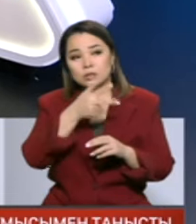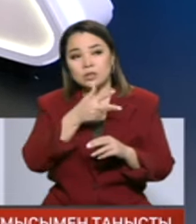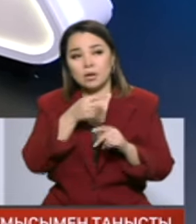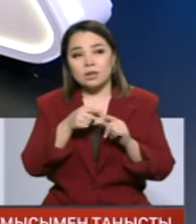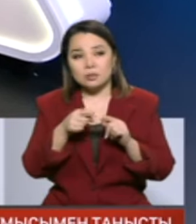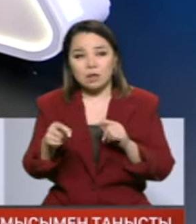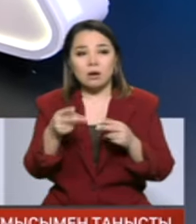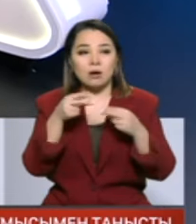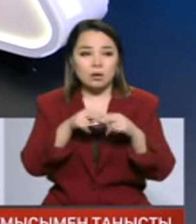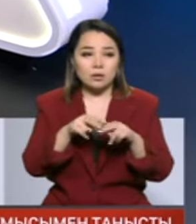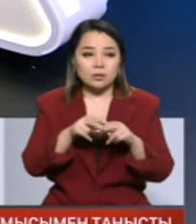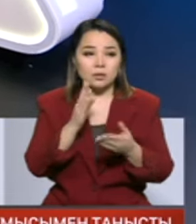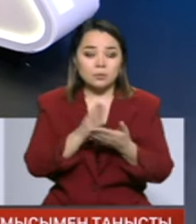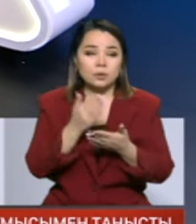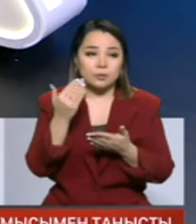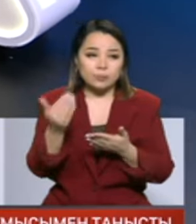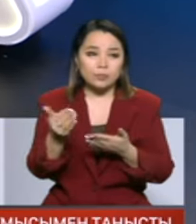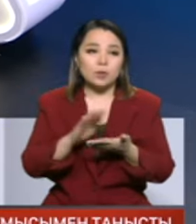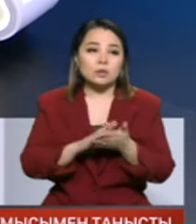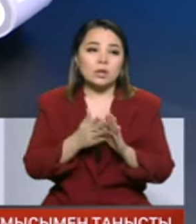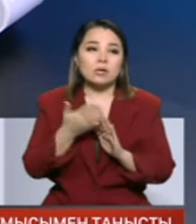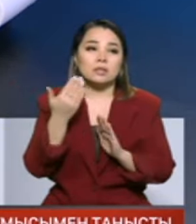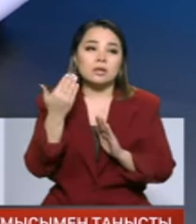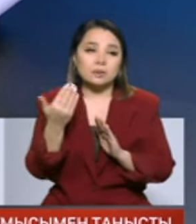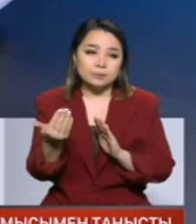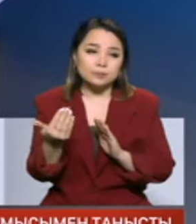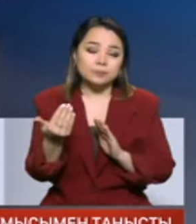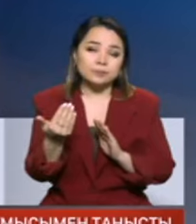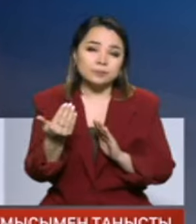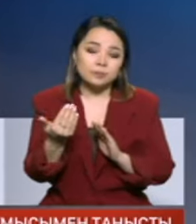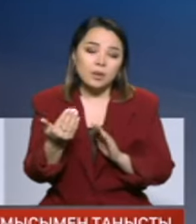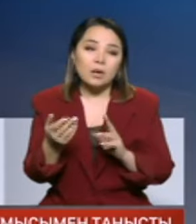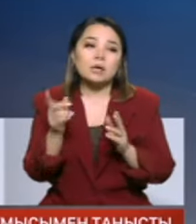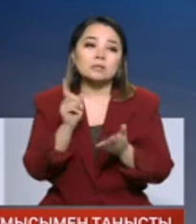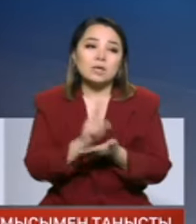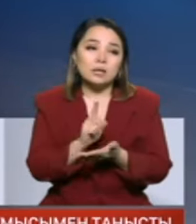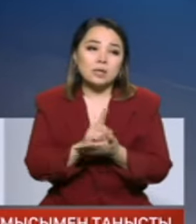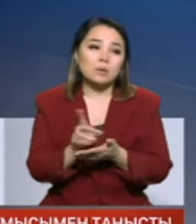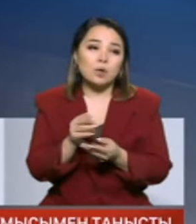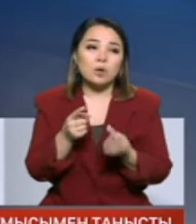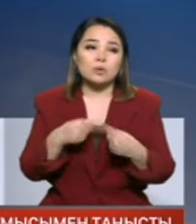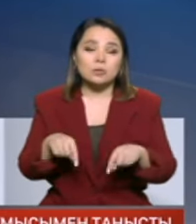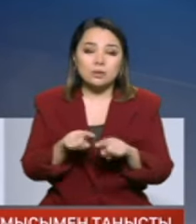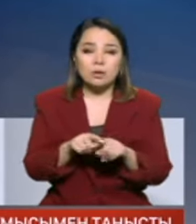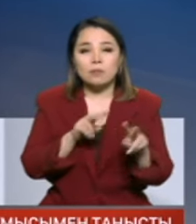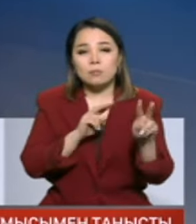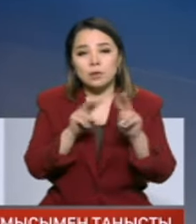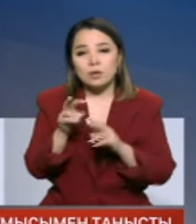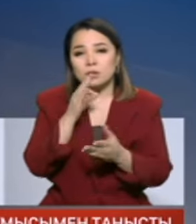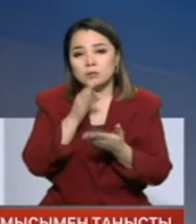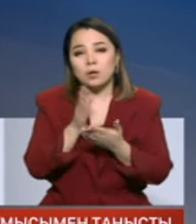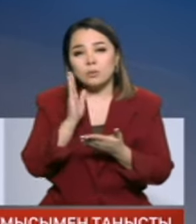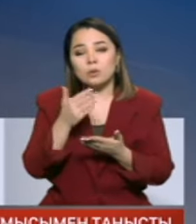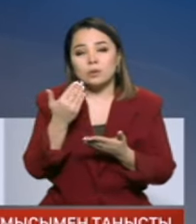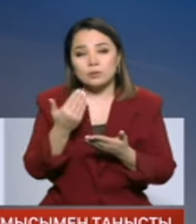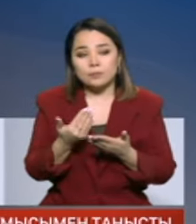қатар аударылған жағдайда салық органдарының бақылауына алынады.